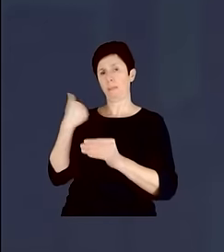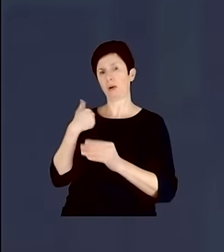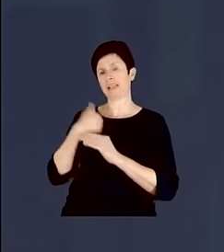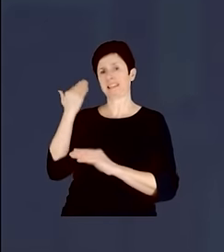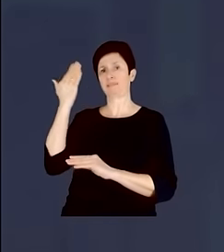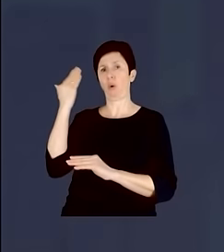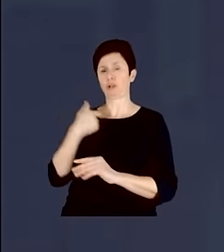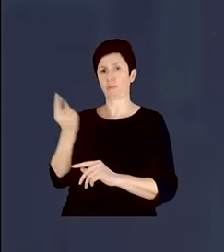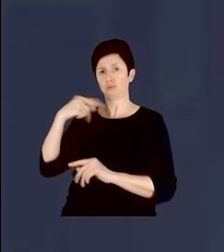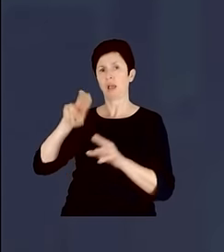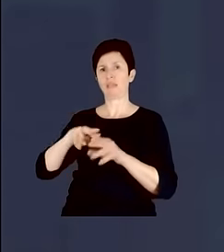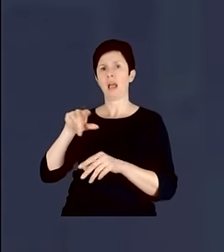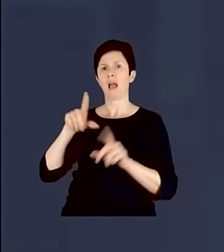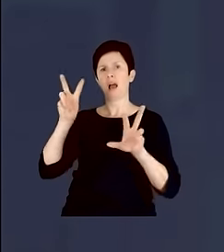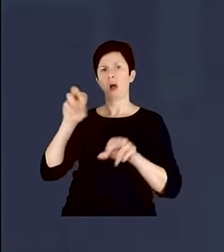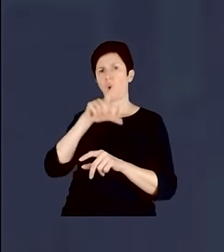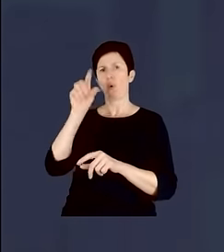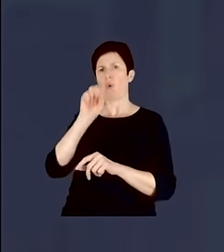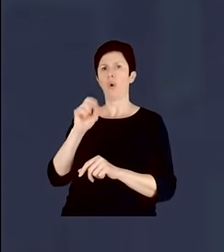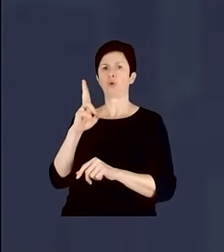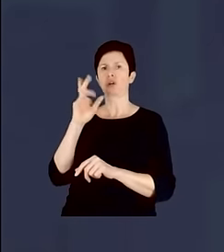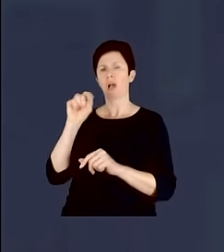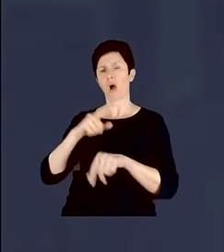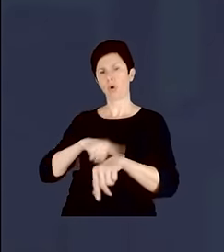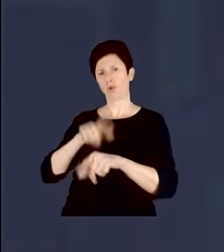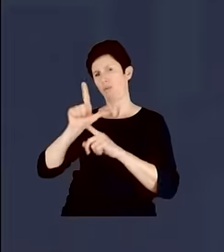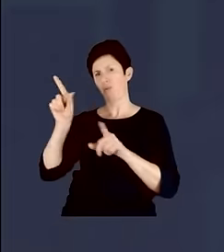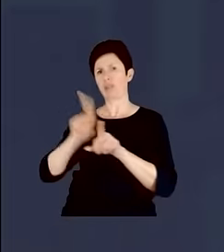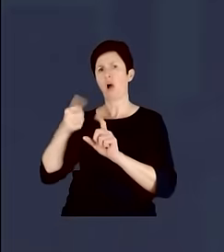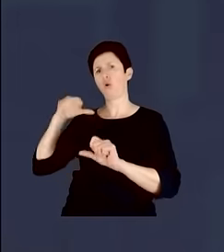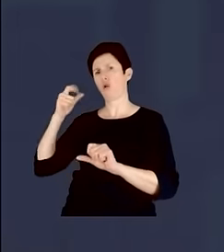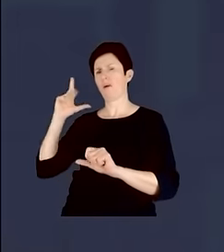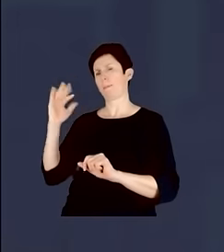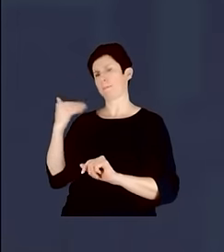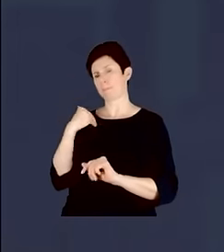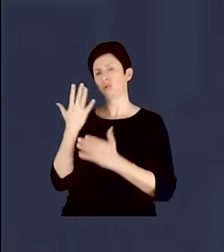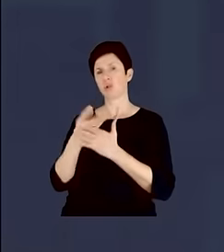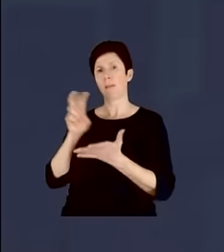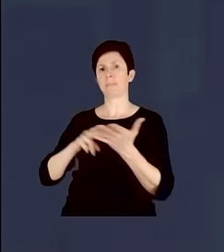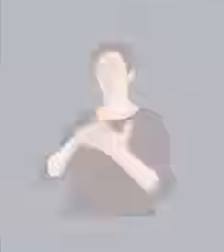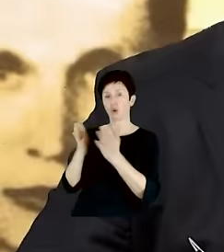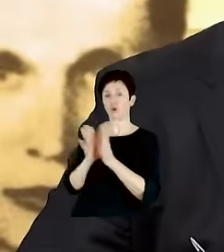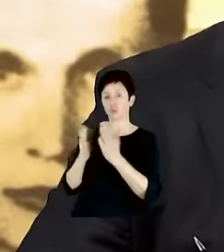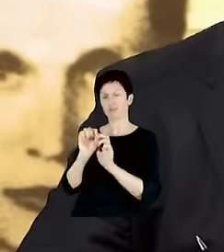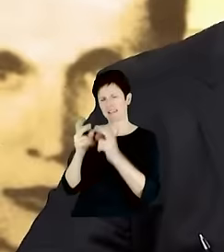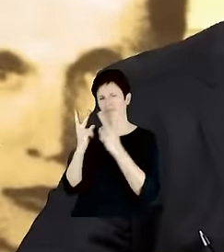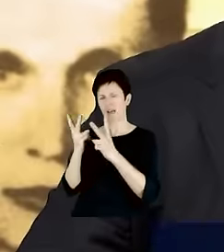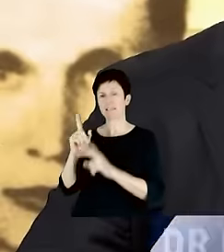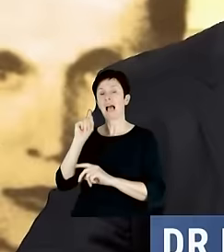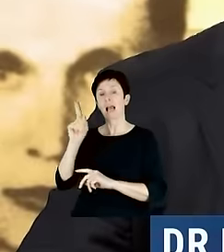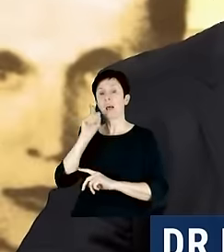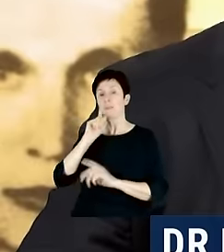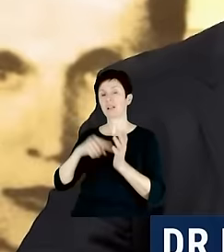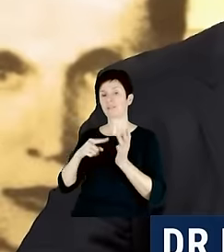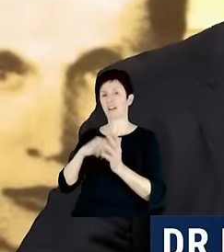o godzinie 12, tak jak byliśmy przed laty, i tylko zabrakło przedstawicieli władz Rzeczypospolitej. Widzimy, że